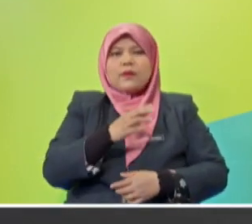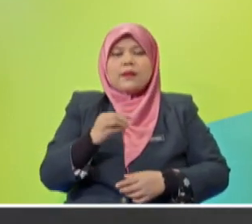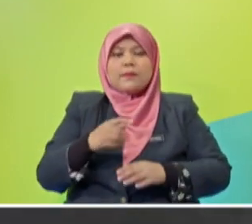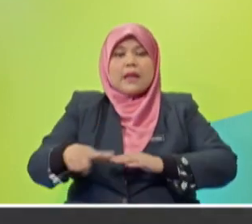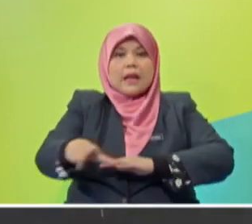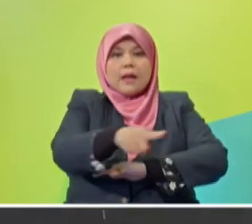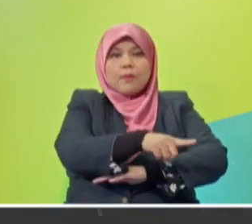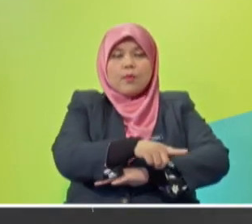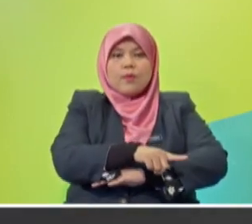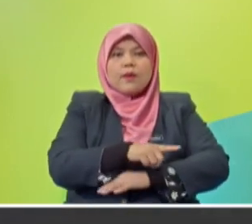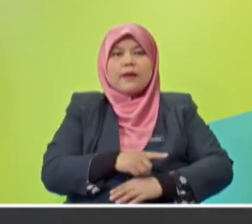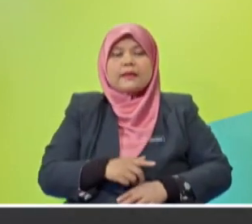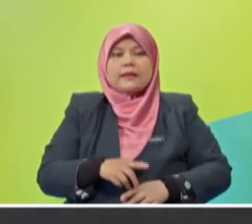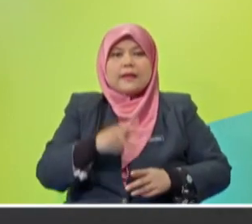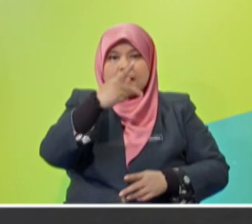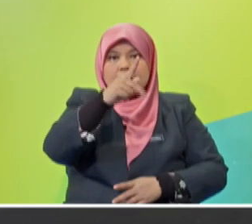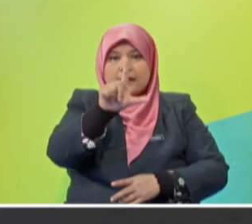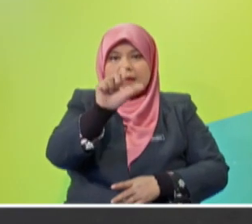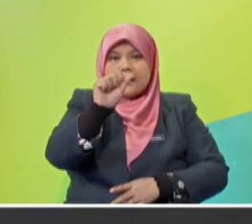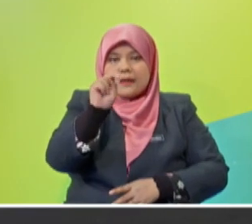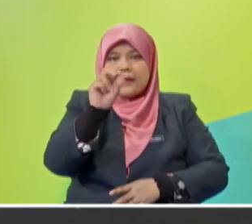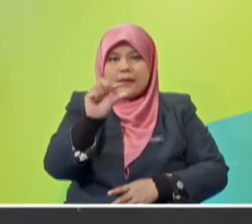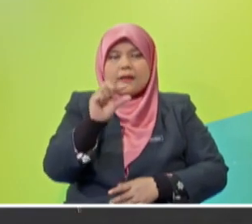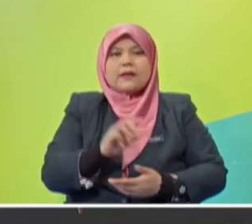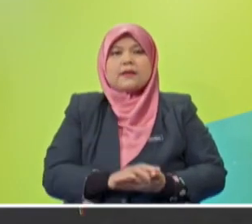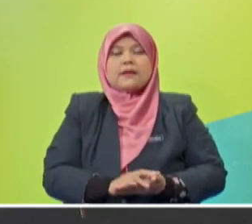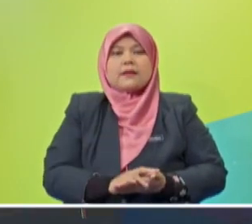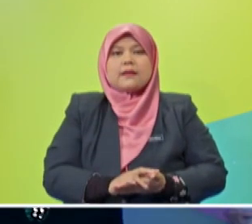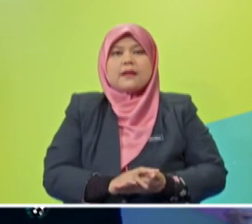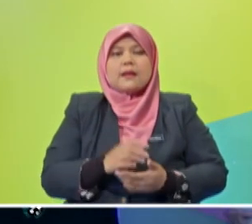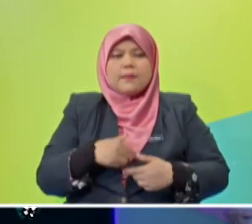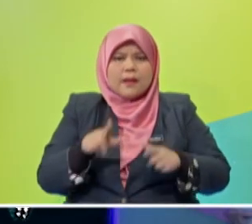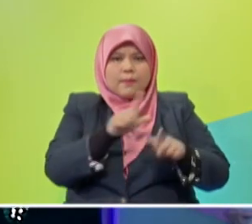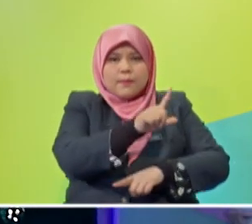di Pelabuhan Klang. Kita tahulah kawasan pelabuhan ni adalah kawasan untuk kita